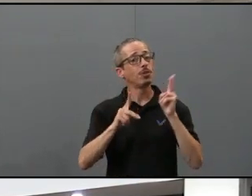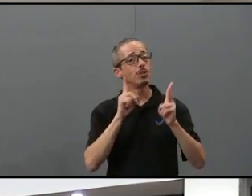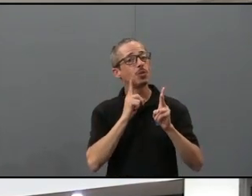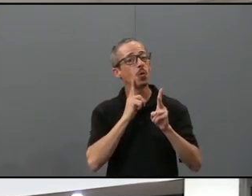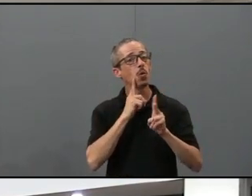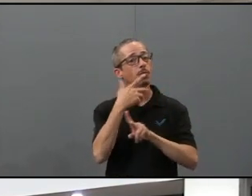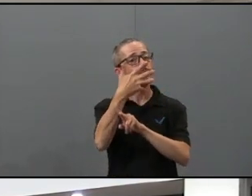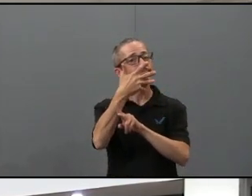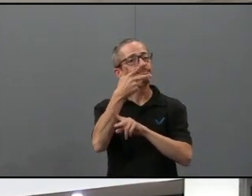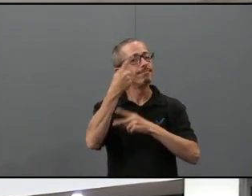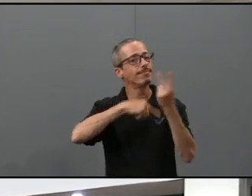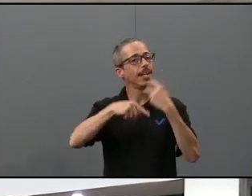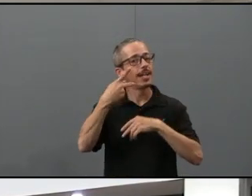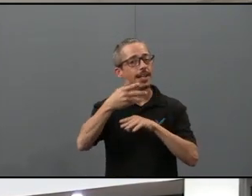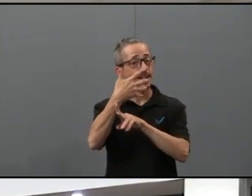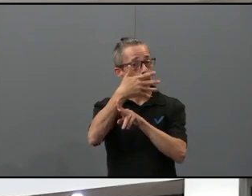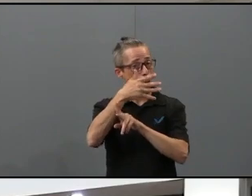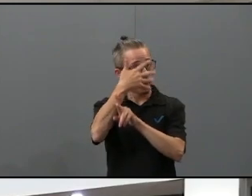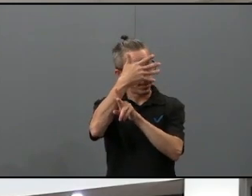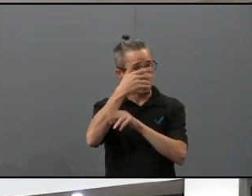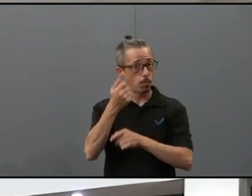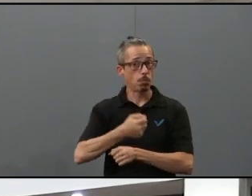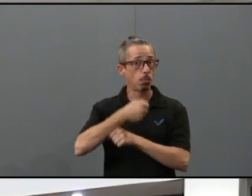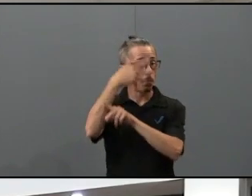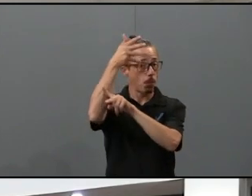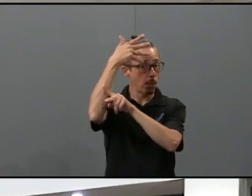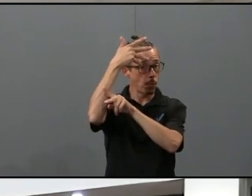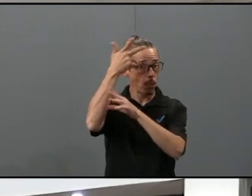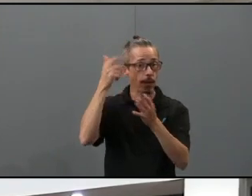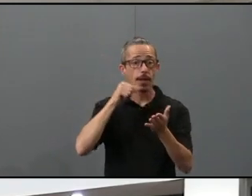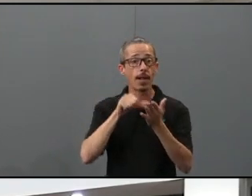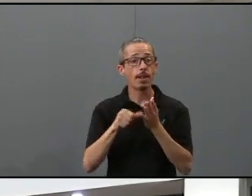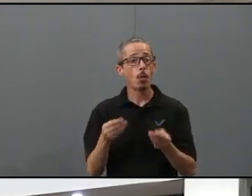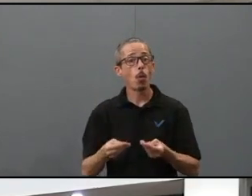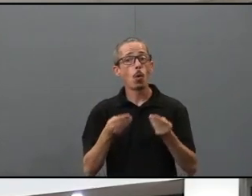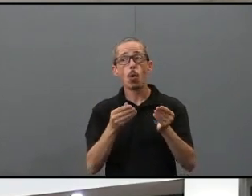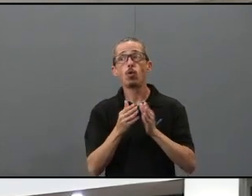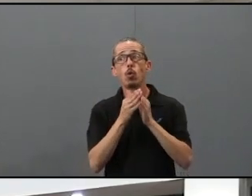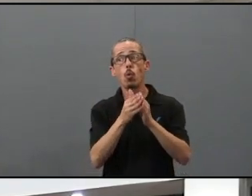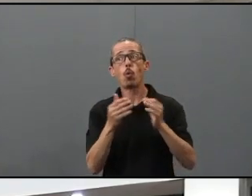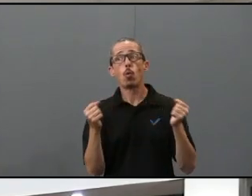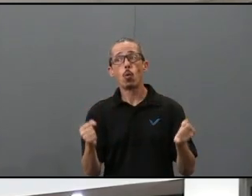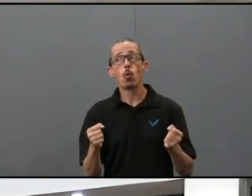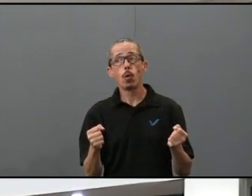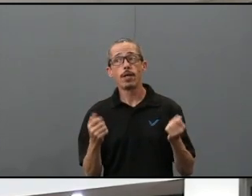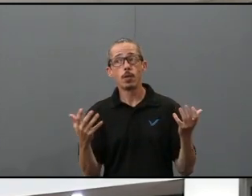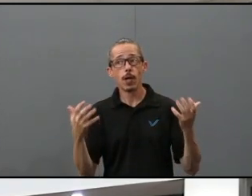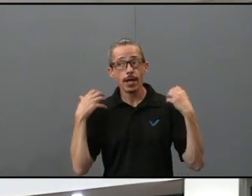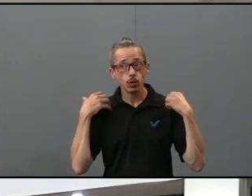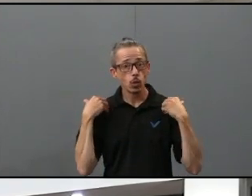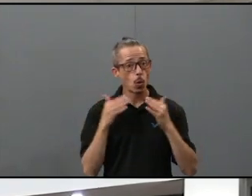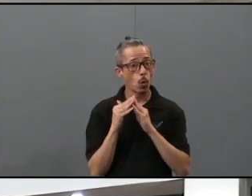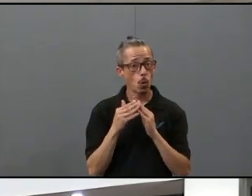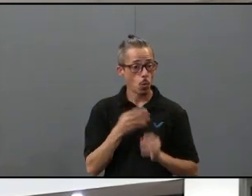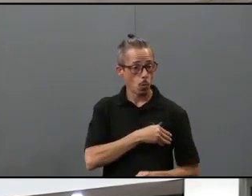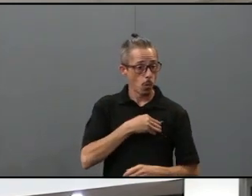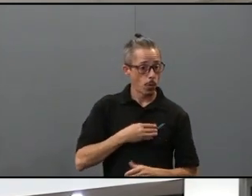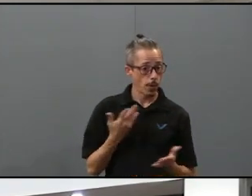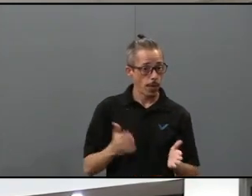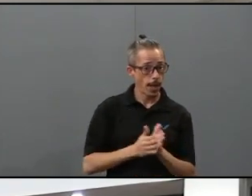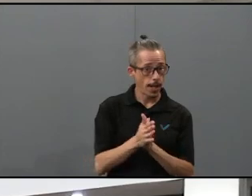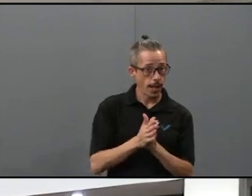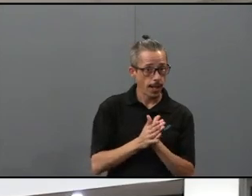qui c'est possible aussi de par monter mais dans la lettre on a juste demandé si euh le conseil municipal serait